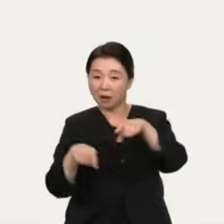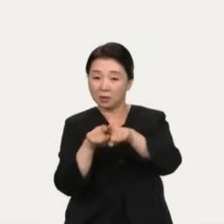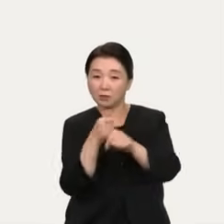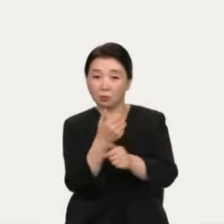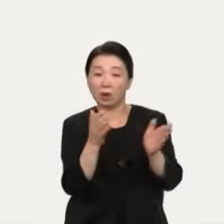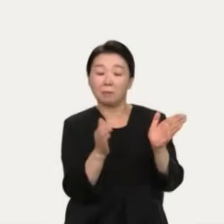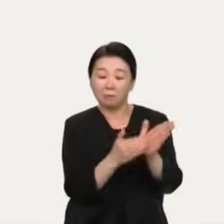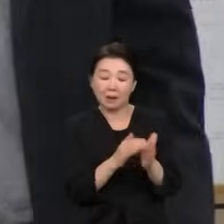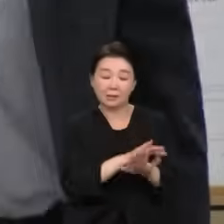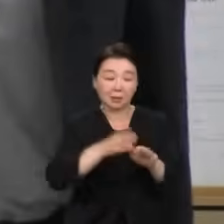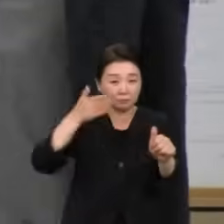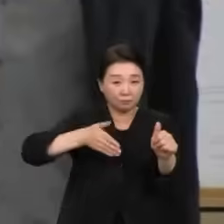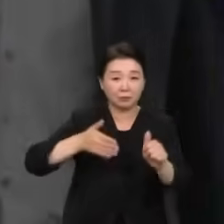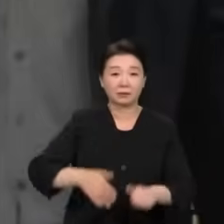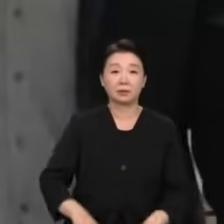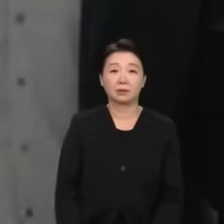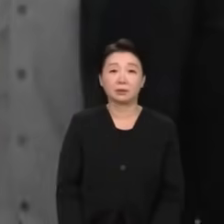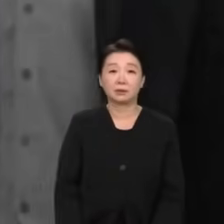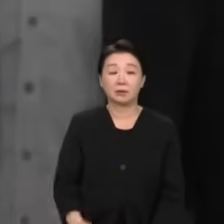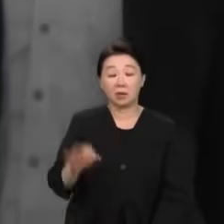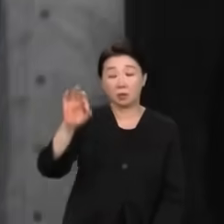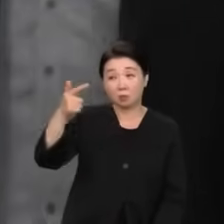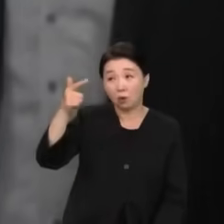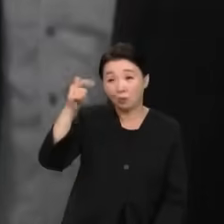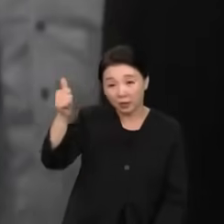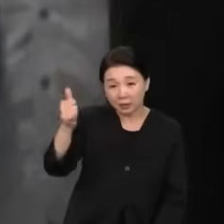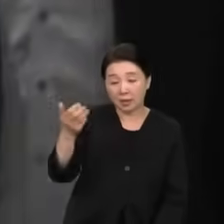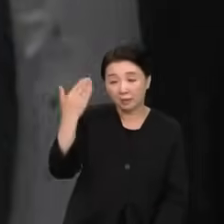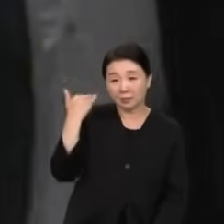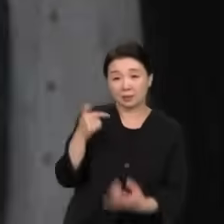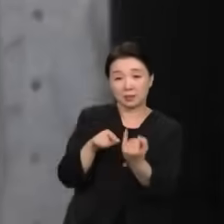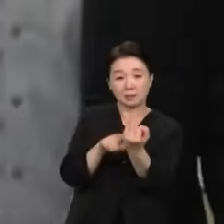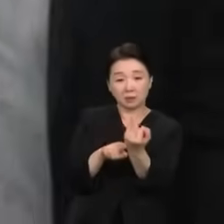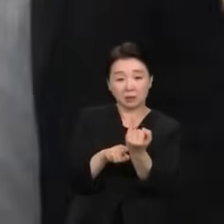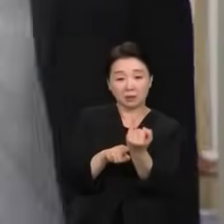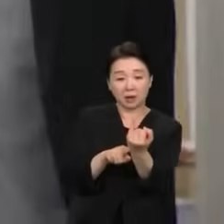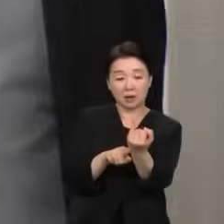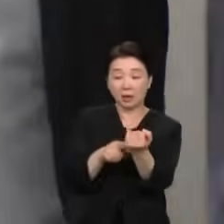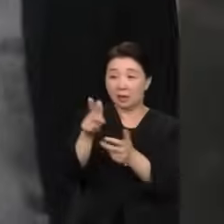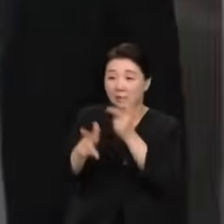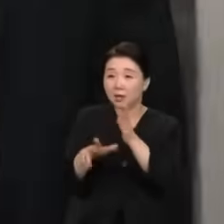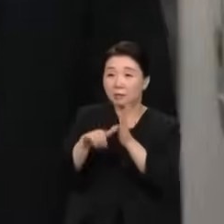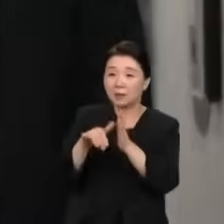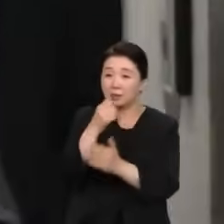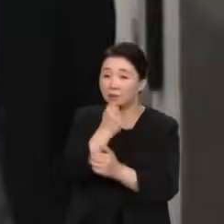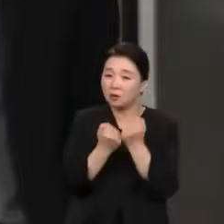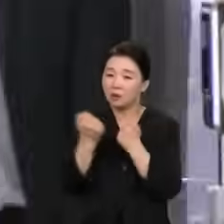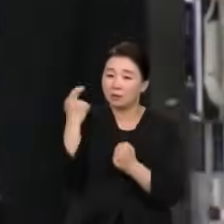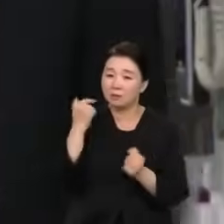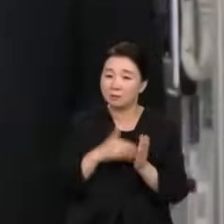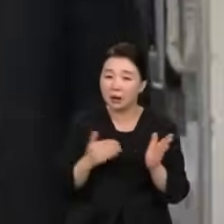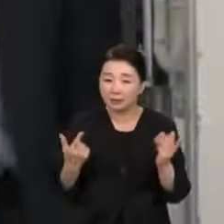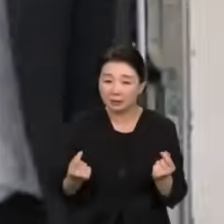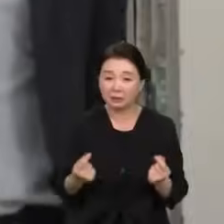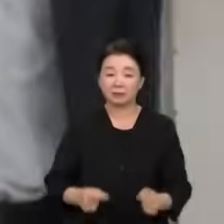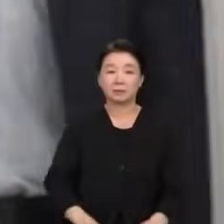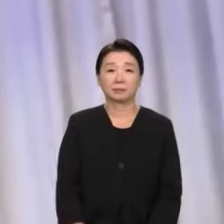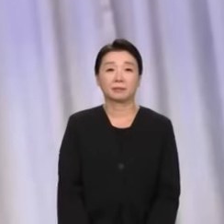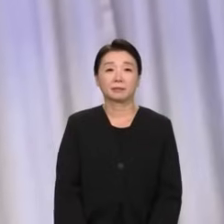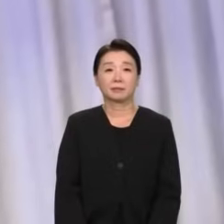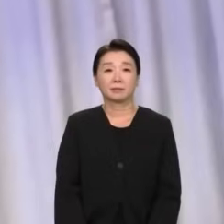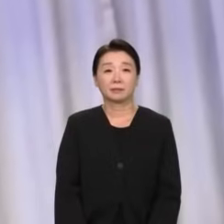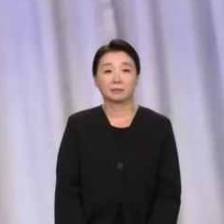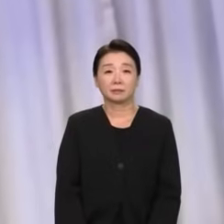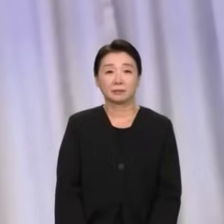했다고 했습니다 권전 회장이 사전에 사로부터 김씨의 사업에 대해 설명을들은 것으로 보이는 대목입니다